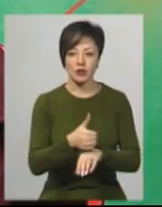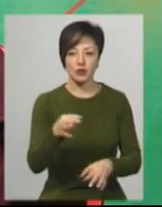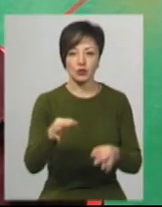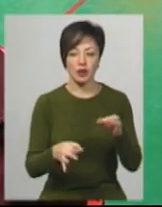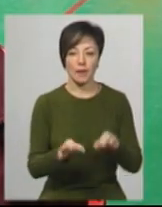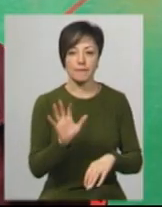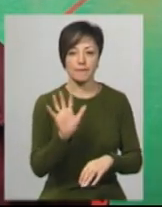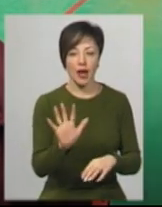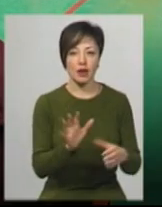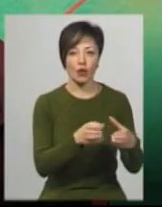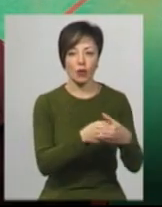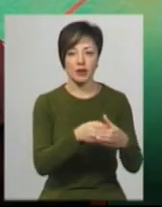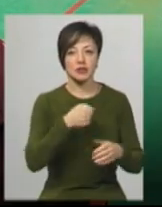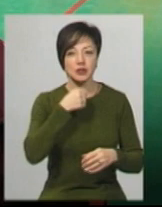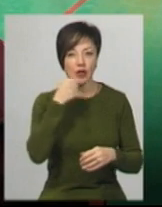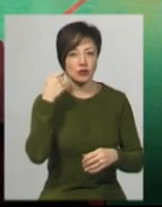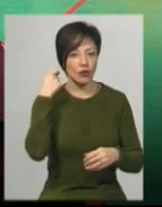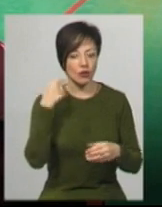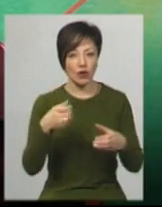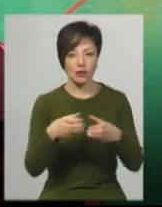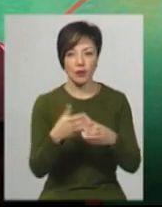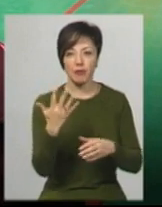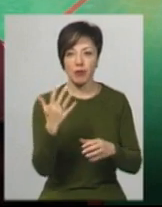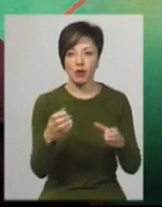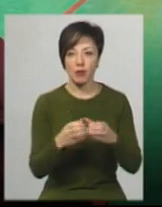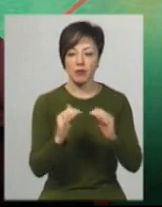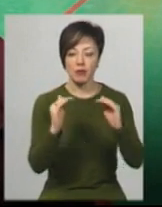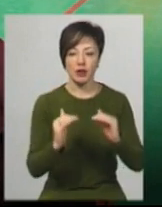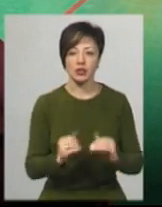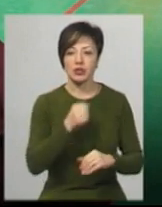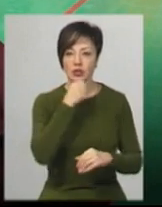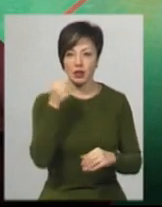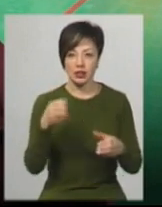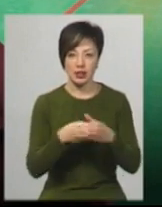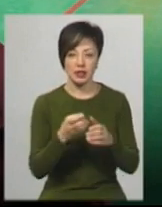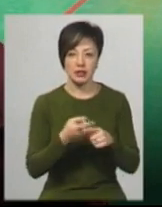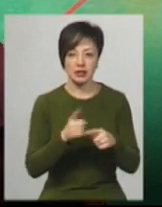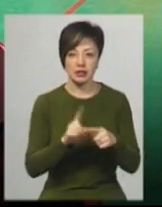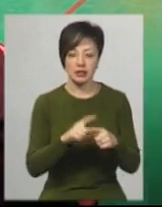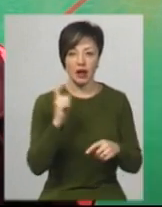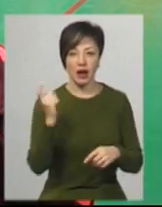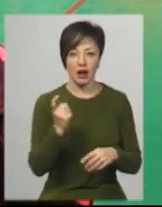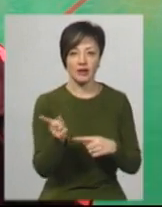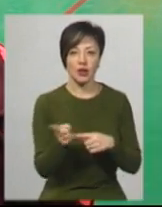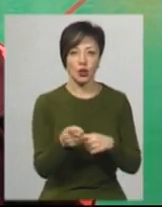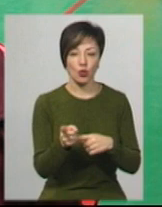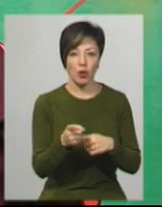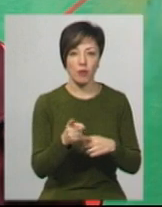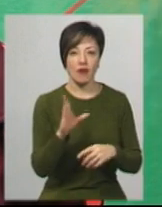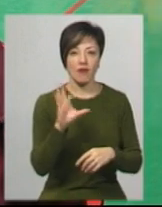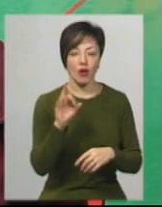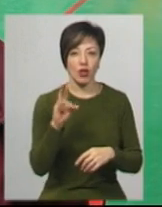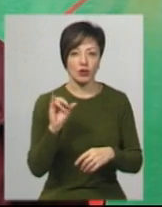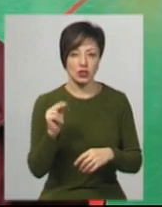Участвує 5 команд старшої вікової категорії, 5 команд меншої. Старшої категорії – це Харків, Тернопіль,